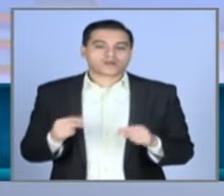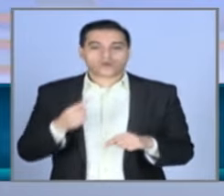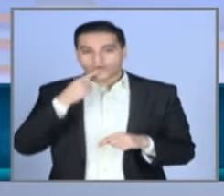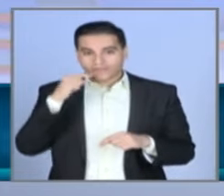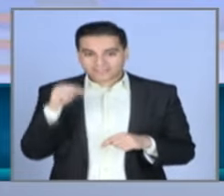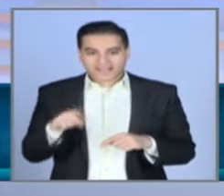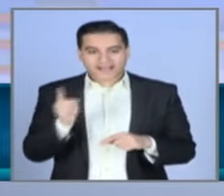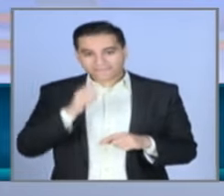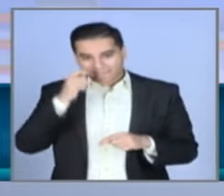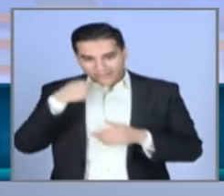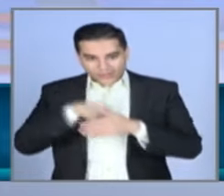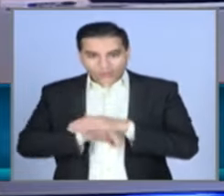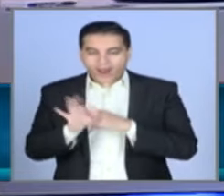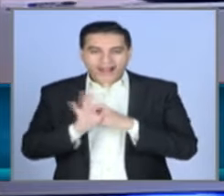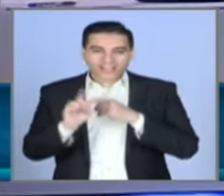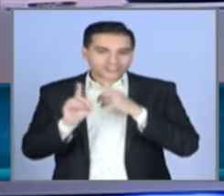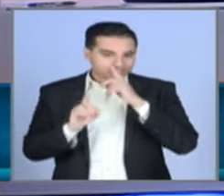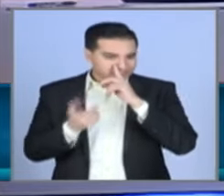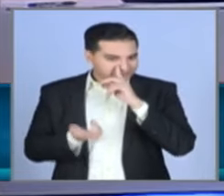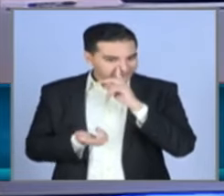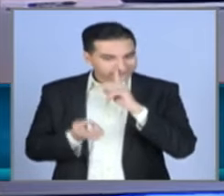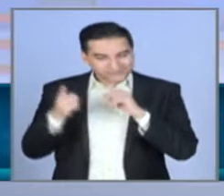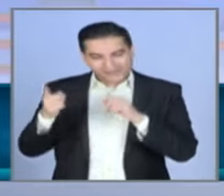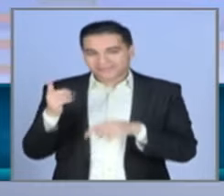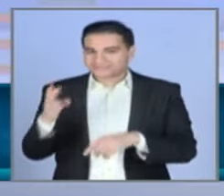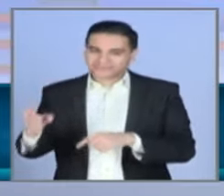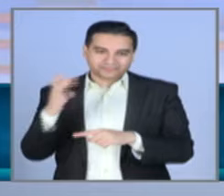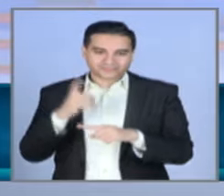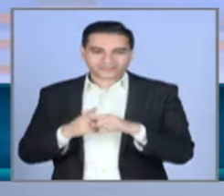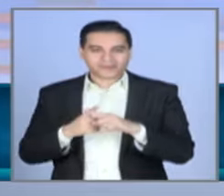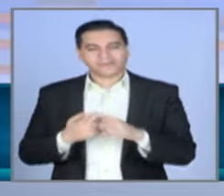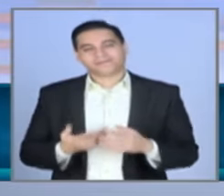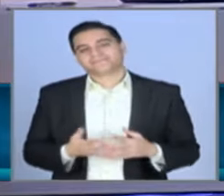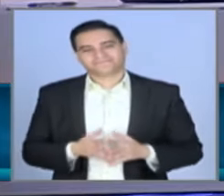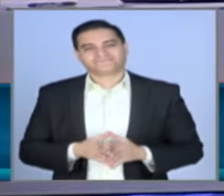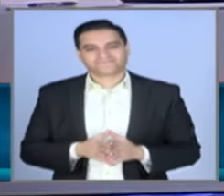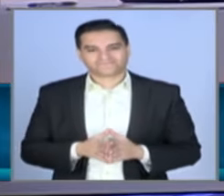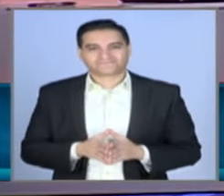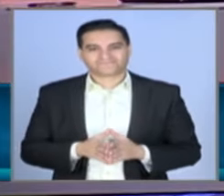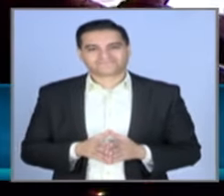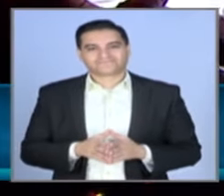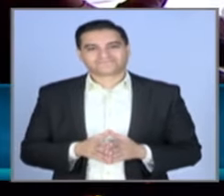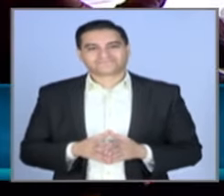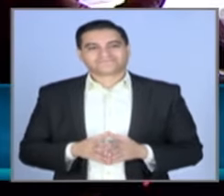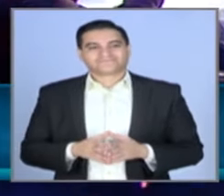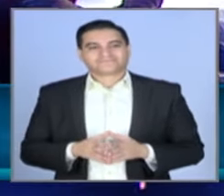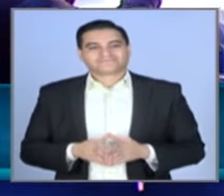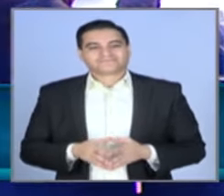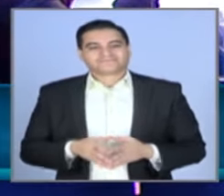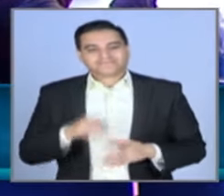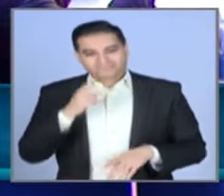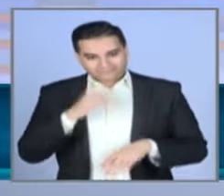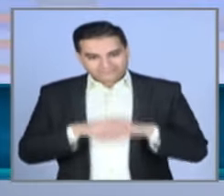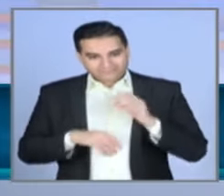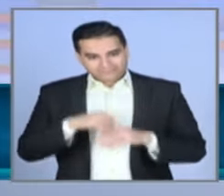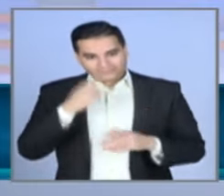دي ما كانش لسه اتولد. أستاذ هاني إجابة خاطئة. مين